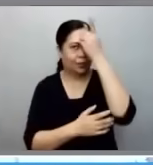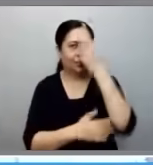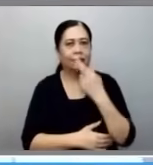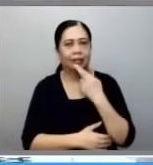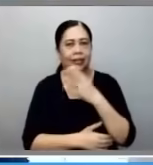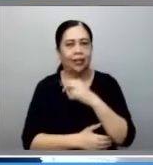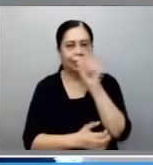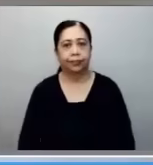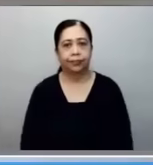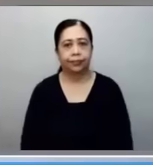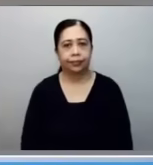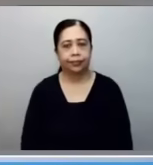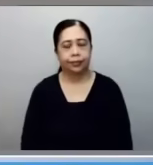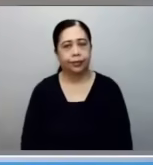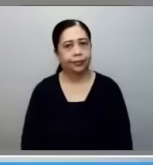Italy.